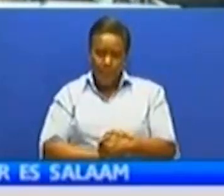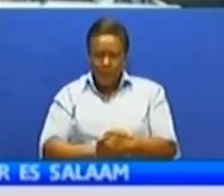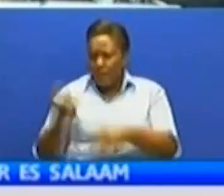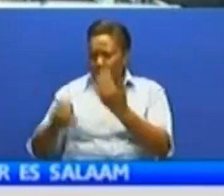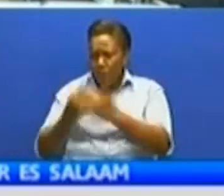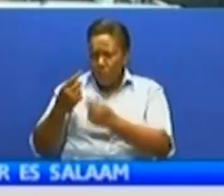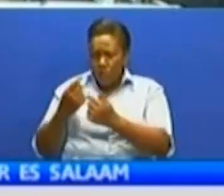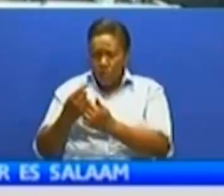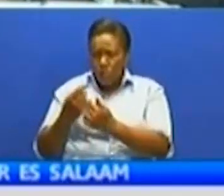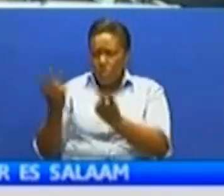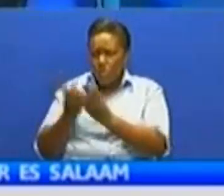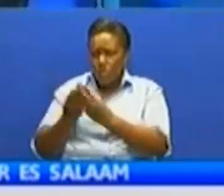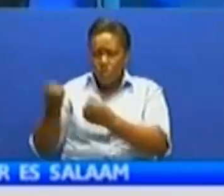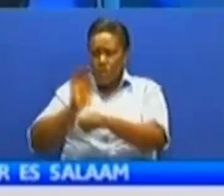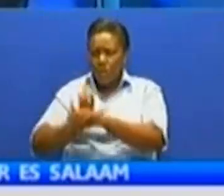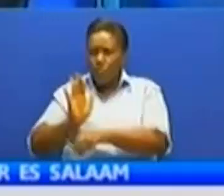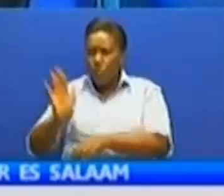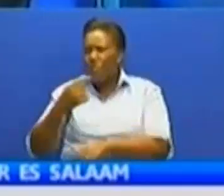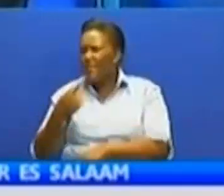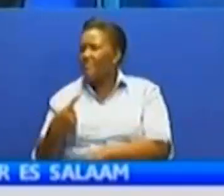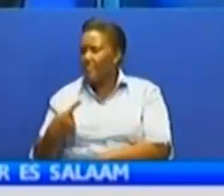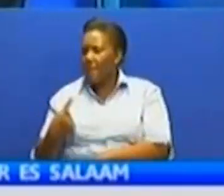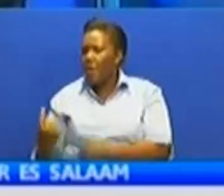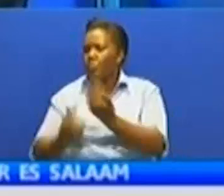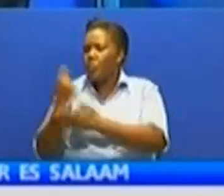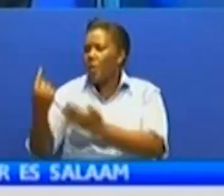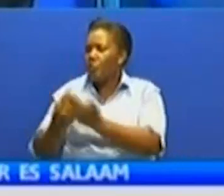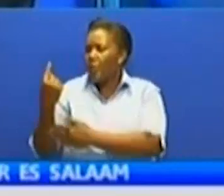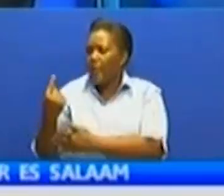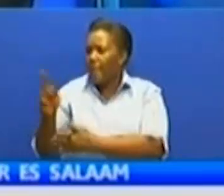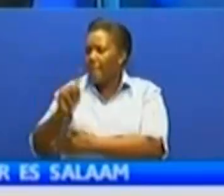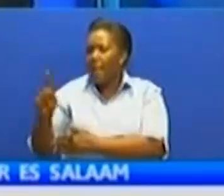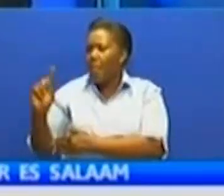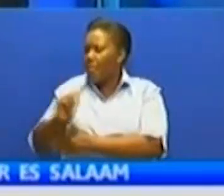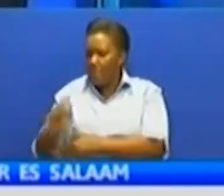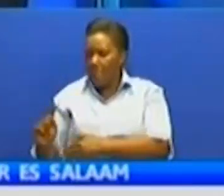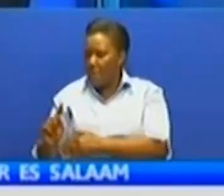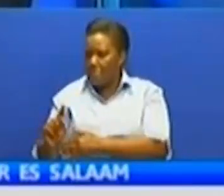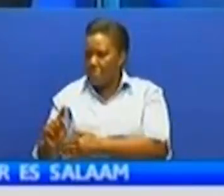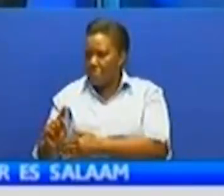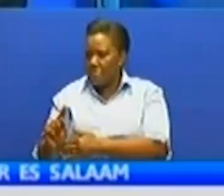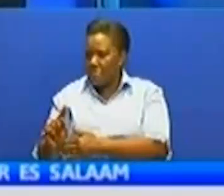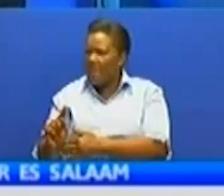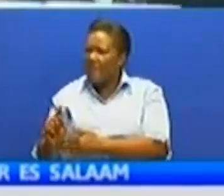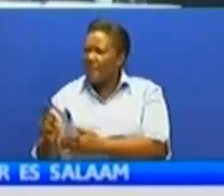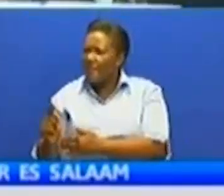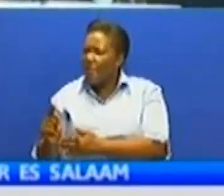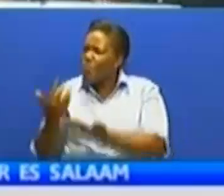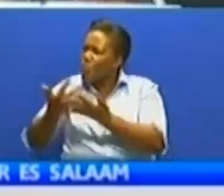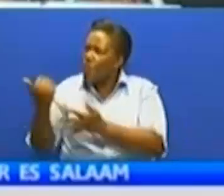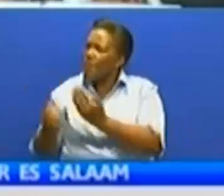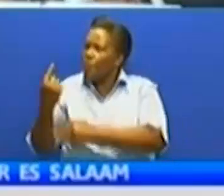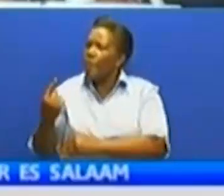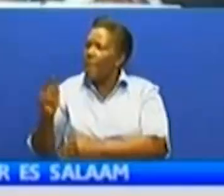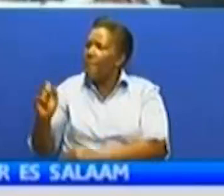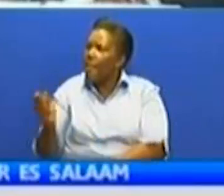kama ulivyosema kwamba huwa halitokei kwamba mara kwa mara. Yeah. Linasababishwa na nini hasa na ndio maana linatokea